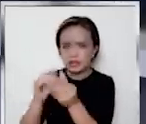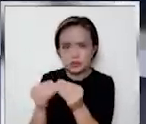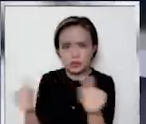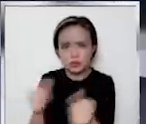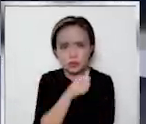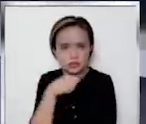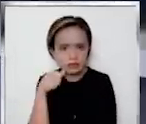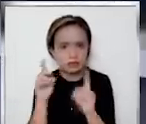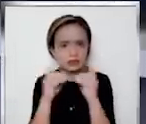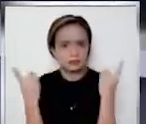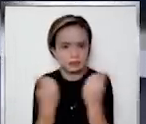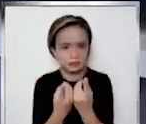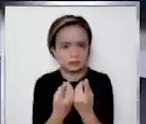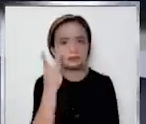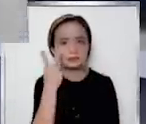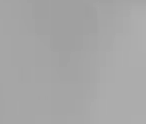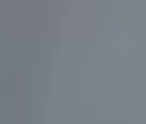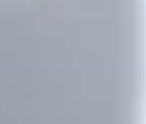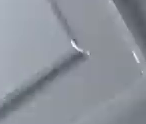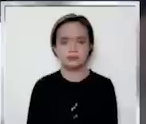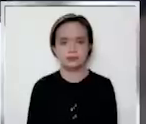Department? Nakatutok si Ivan Mayrina.